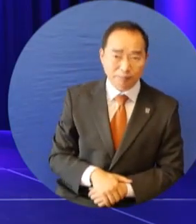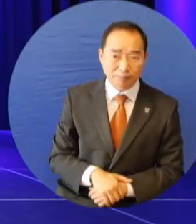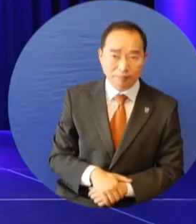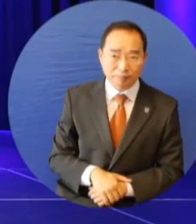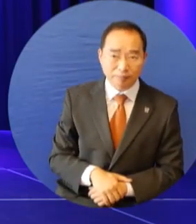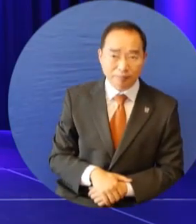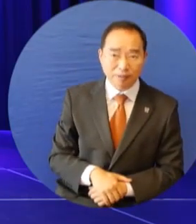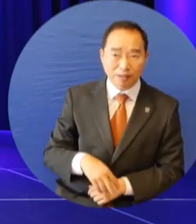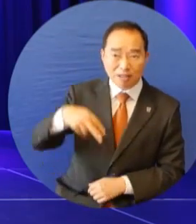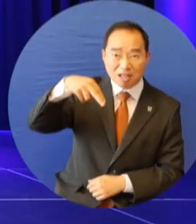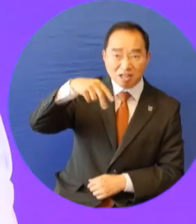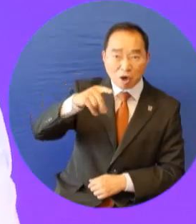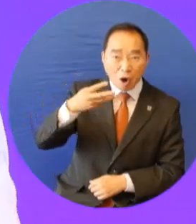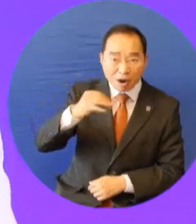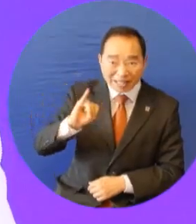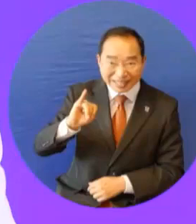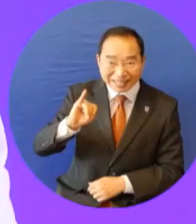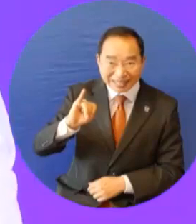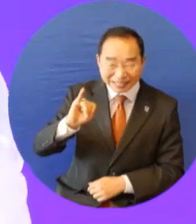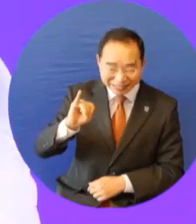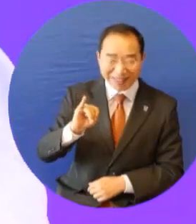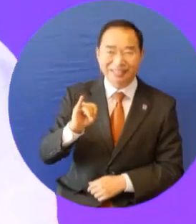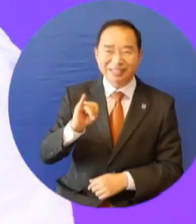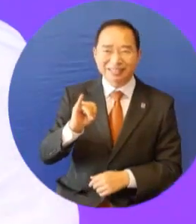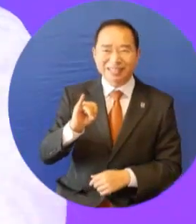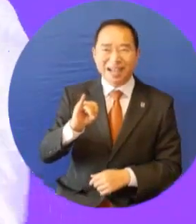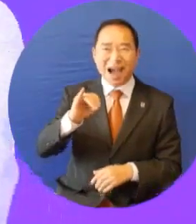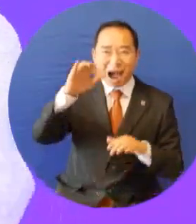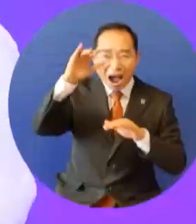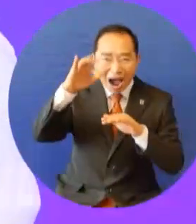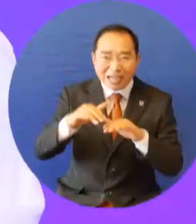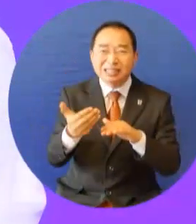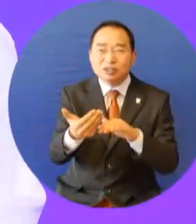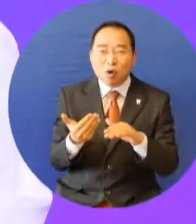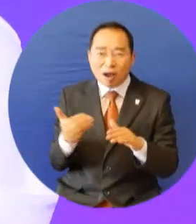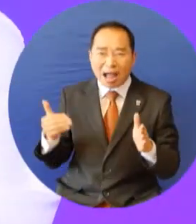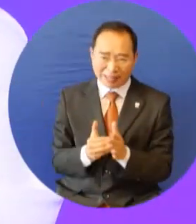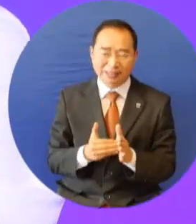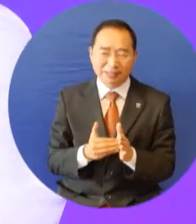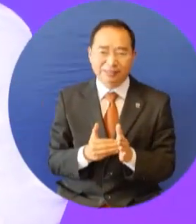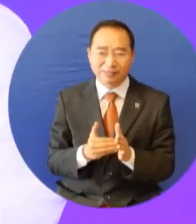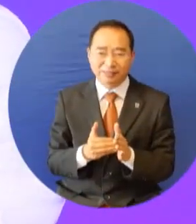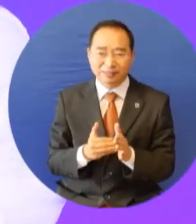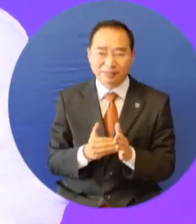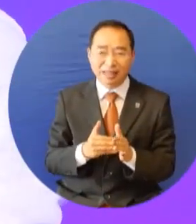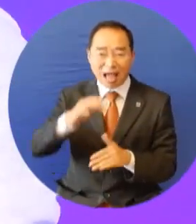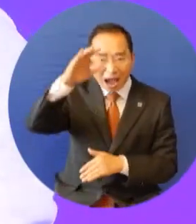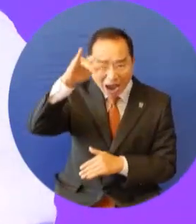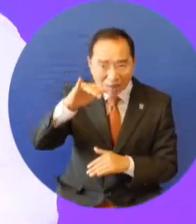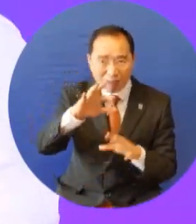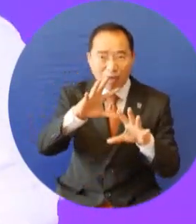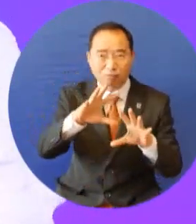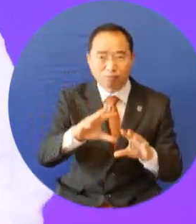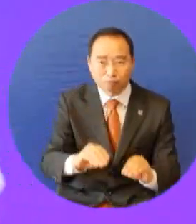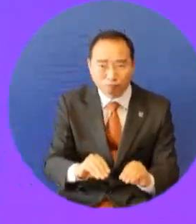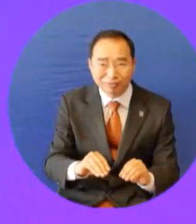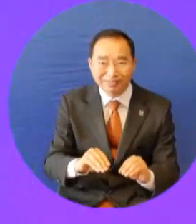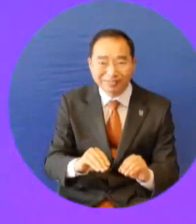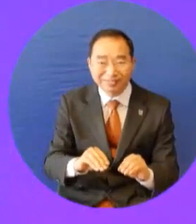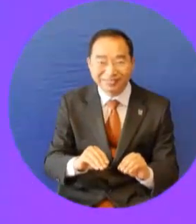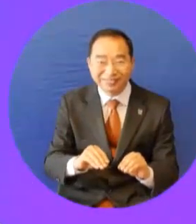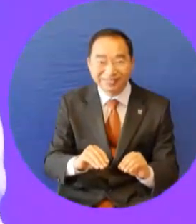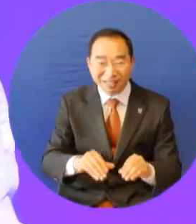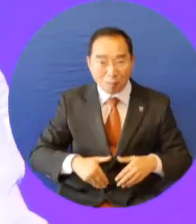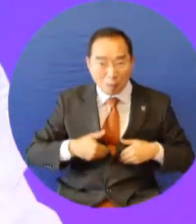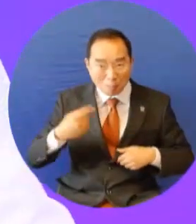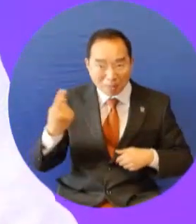빨갛게. 이 서리 내리기 전까지 서리만 내리면 다 얼어져 버립니다. 그 없어지는 게 아니라 그게 다시